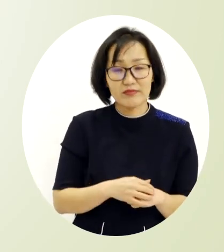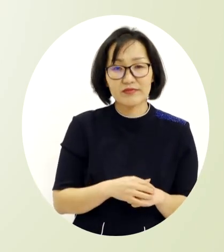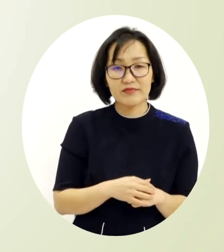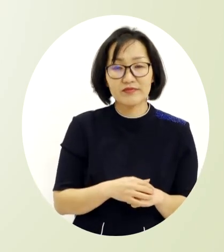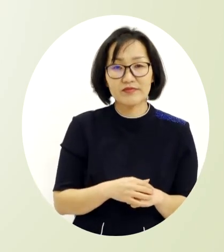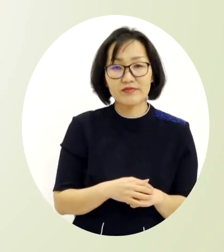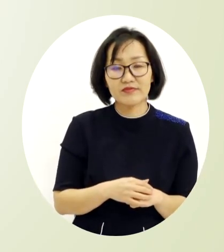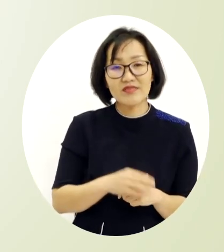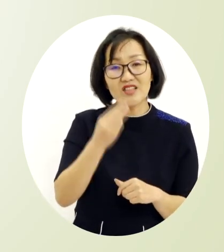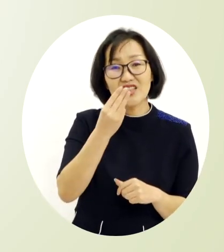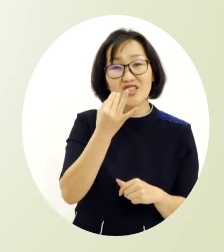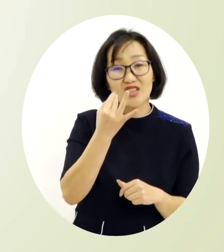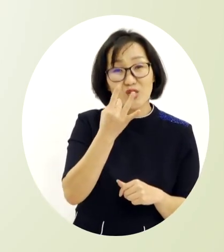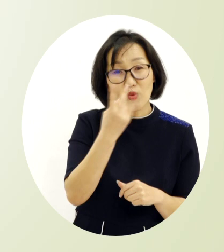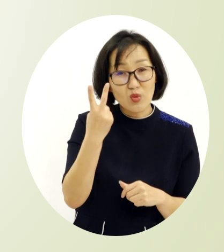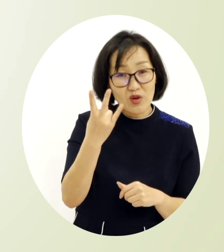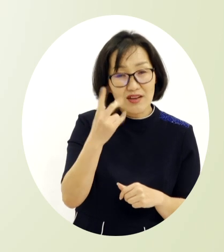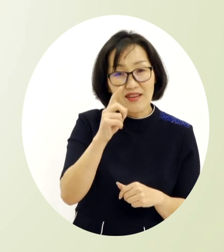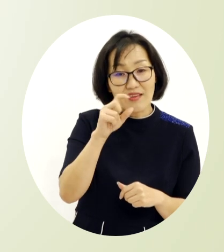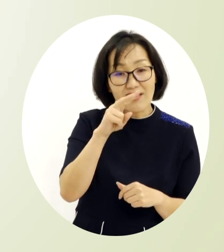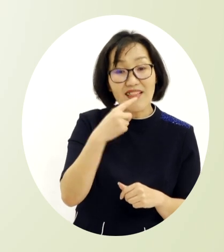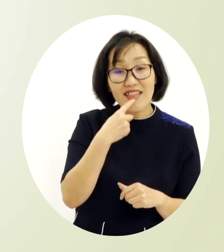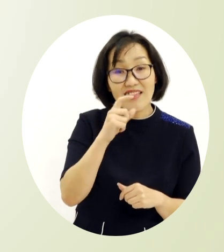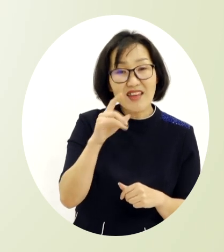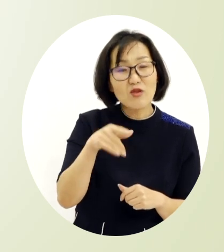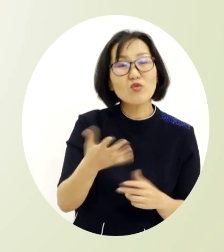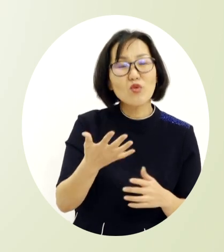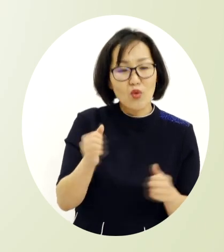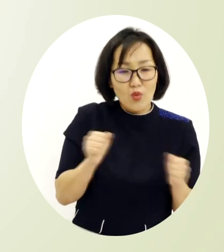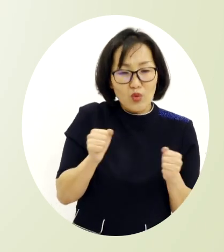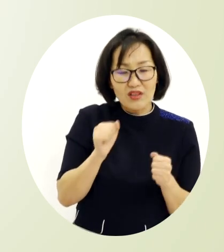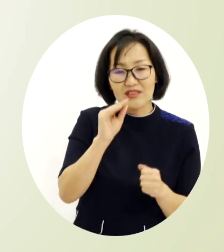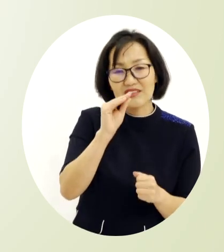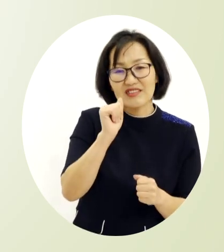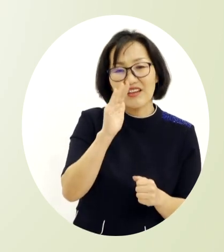За, ширүүн хэлээрэ. Хүйтэн явраараа.